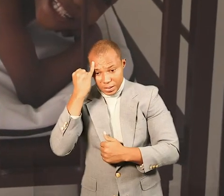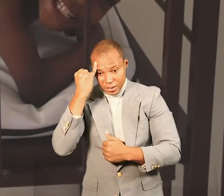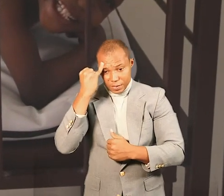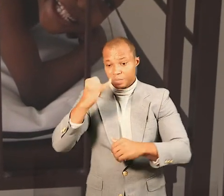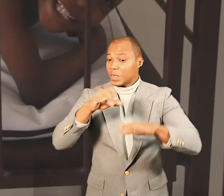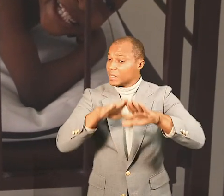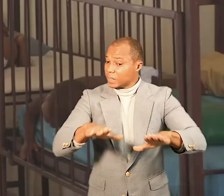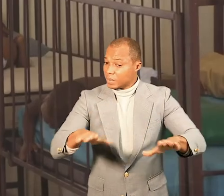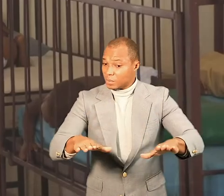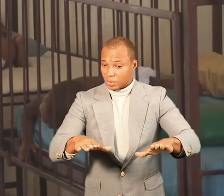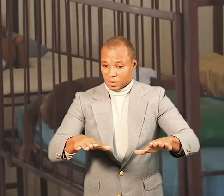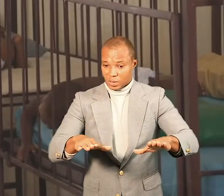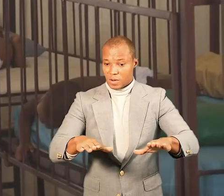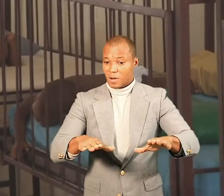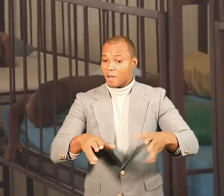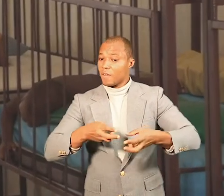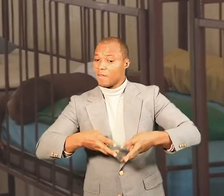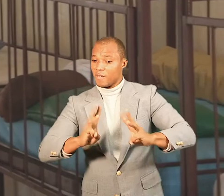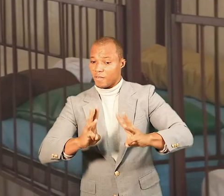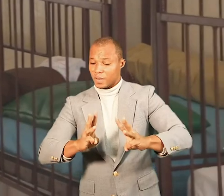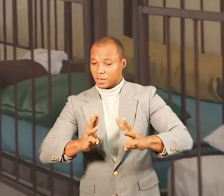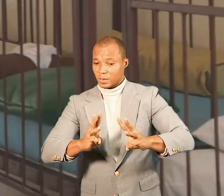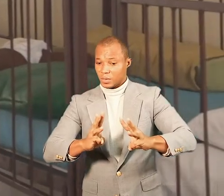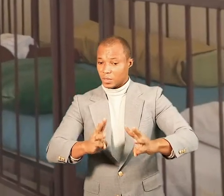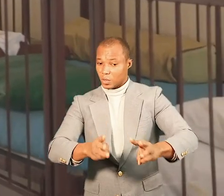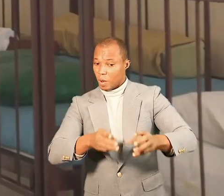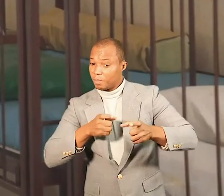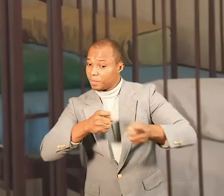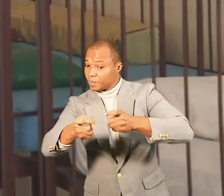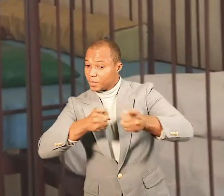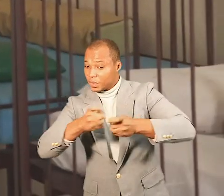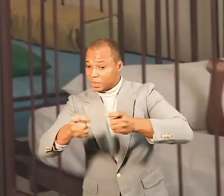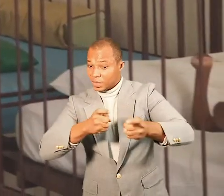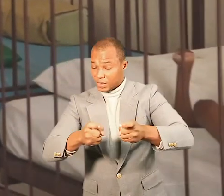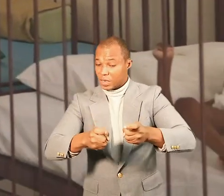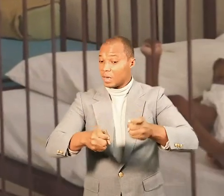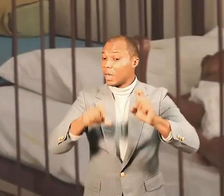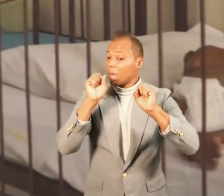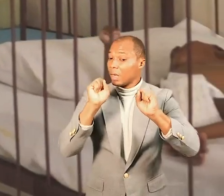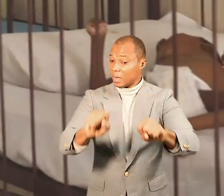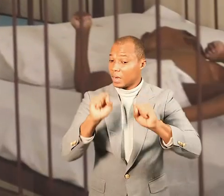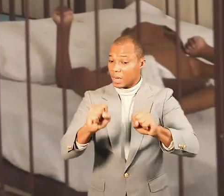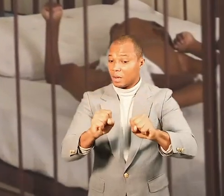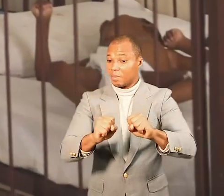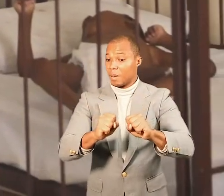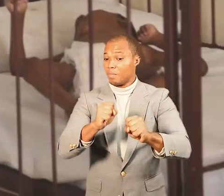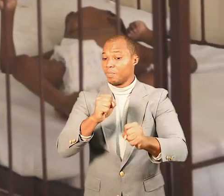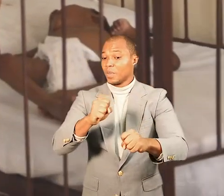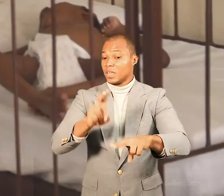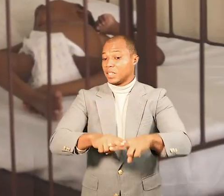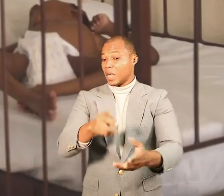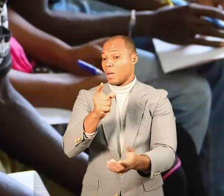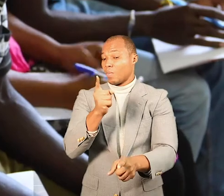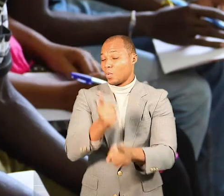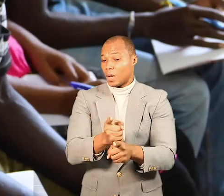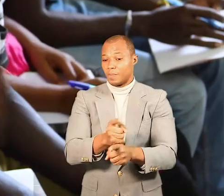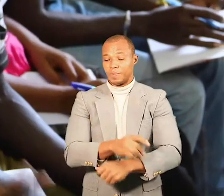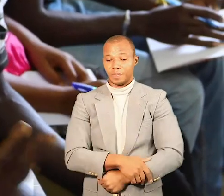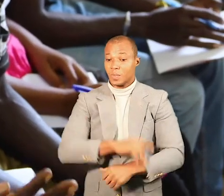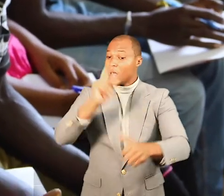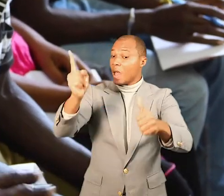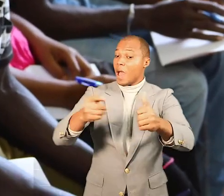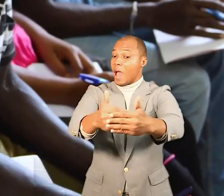que, imaginons, si nous les positionnons, la façon de mettre là, c'est ça qui va permettre de gagner une posture qui est plus ou moins normale.